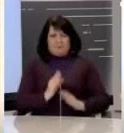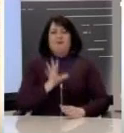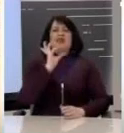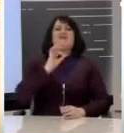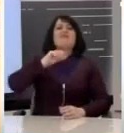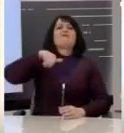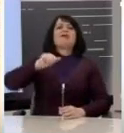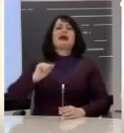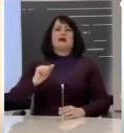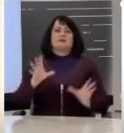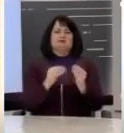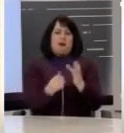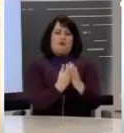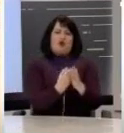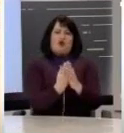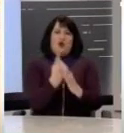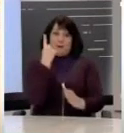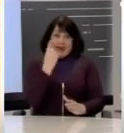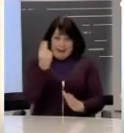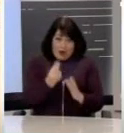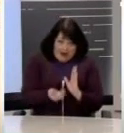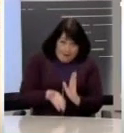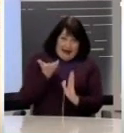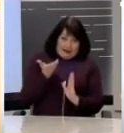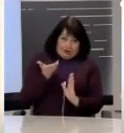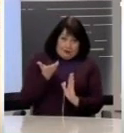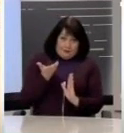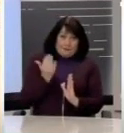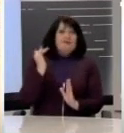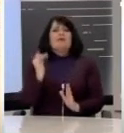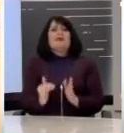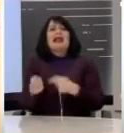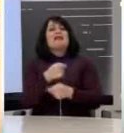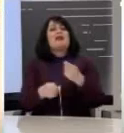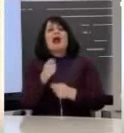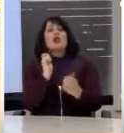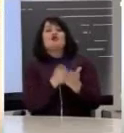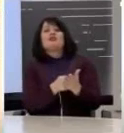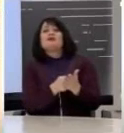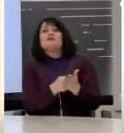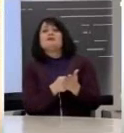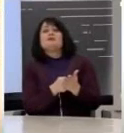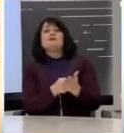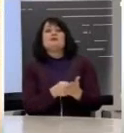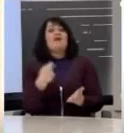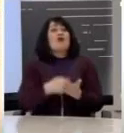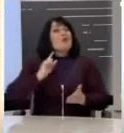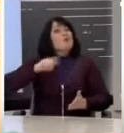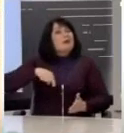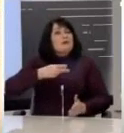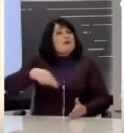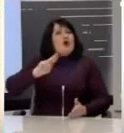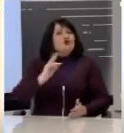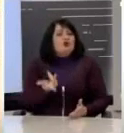ένα συγκεκριμένο προϊόν ή υπηρεσία κατά μία ποσοστιαία μονάδα, πόσο θα μειωθεί η κατανάλωση, πόσο θα αυξηθεί η φοροδιαφυγή και